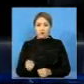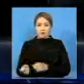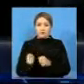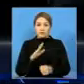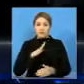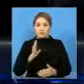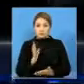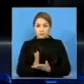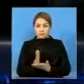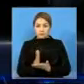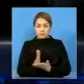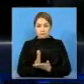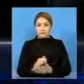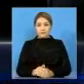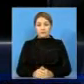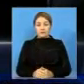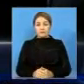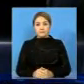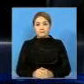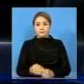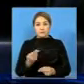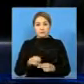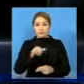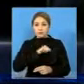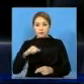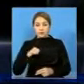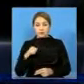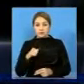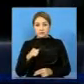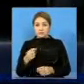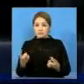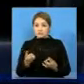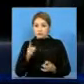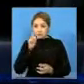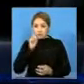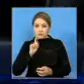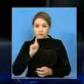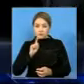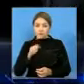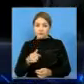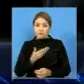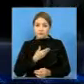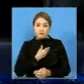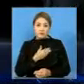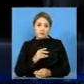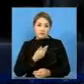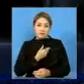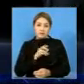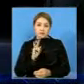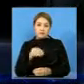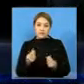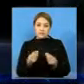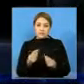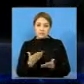тұрады. Бүкіл поставщиктер тұрады, содан өздерін несіне қарай, қайыққа барғысы келеді, ақшаға қарай